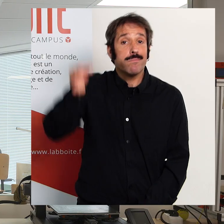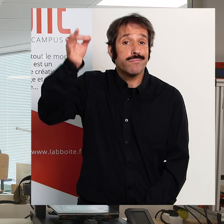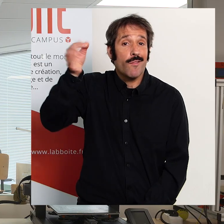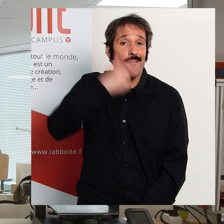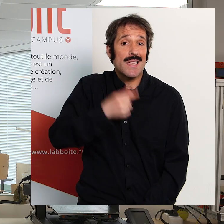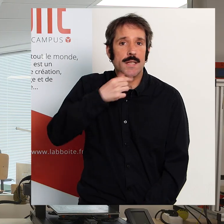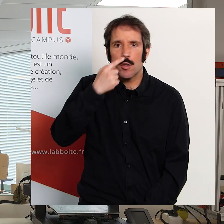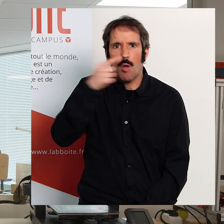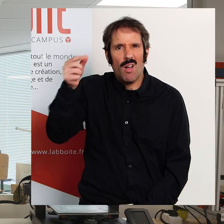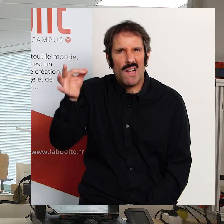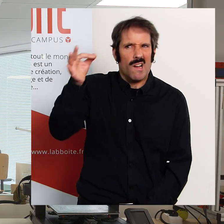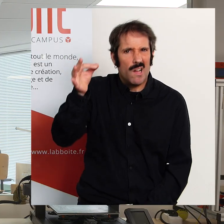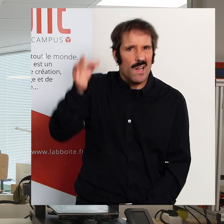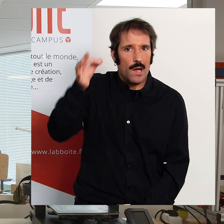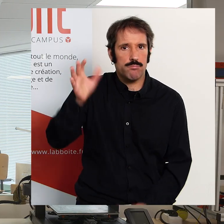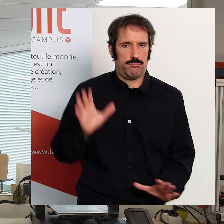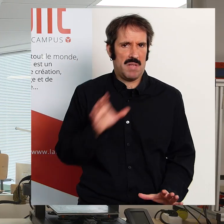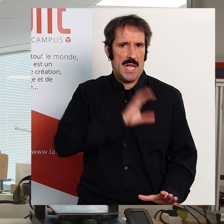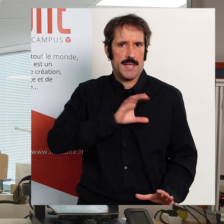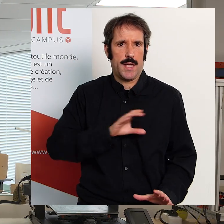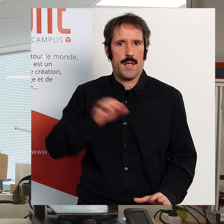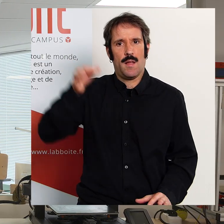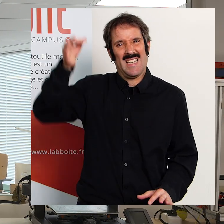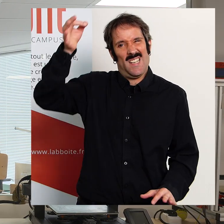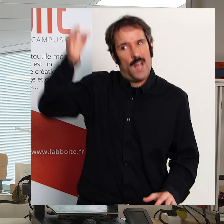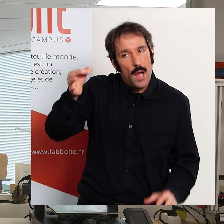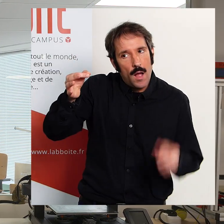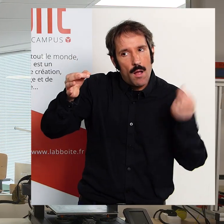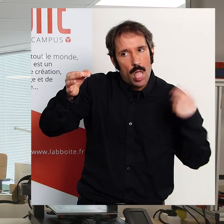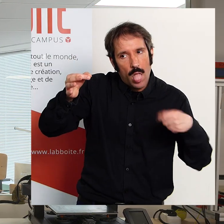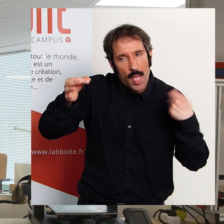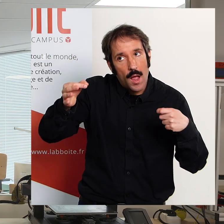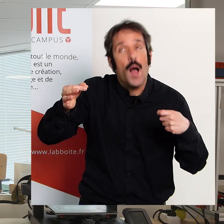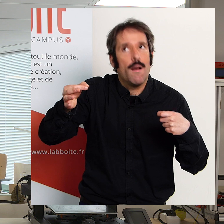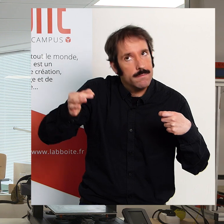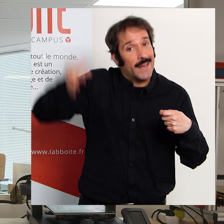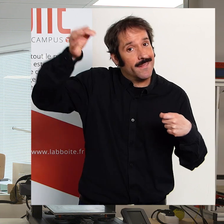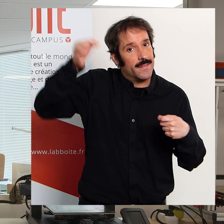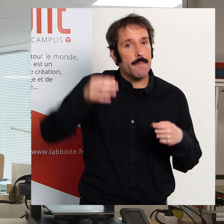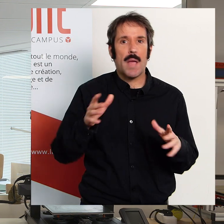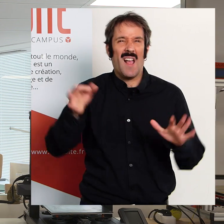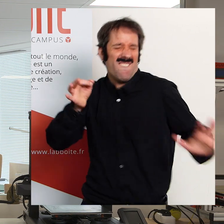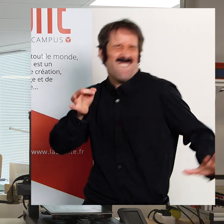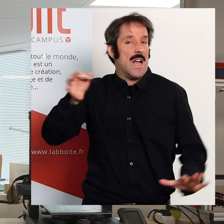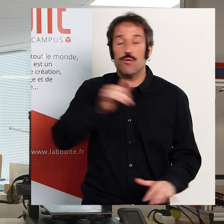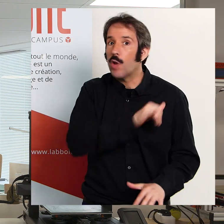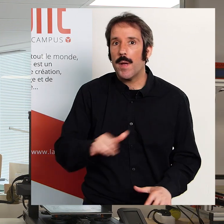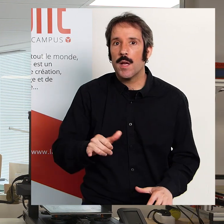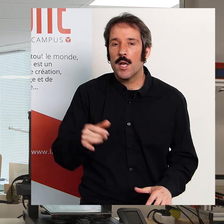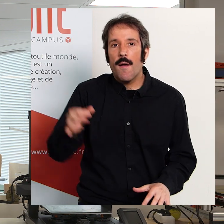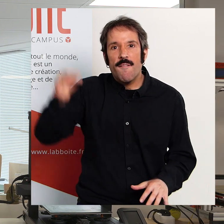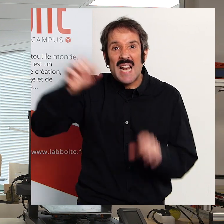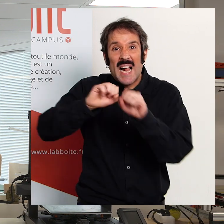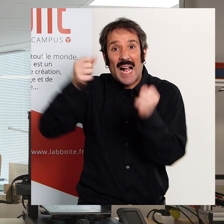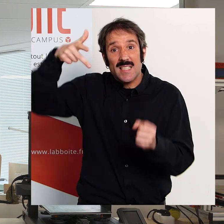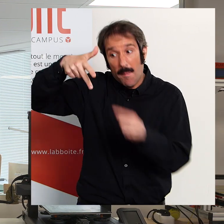Ça sort sans effort. Si jamais vous n'arrivez pas à le sortir, vous pouvez essayer de pousser vers le bas pour ramollir votre fil et tirer vers le haut, mais ne forcez